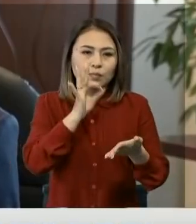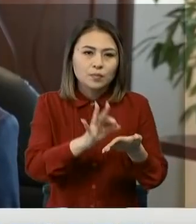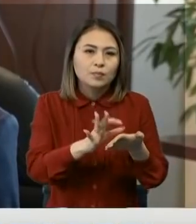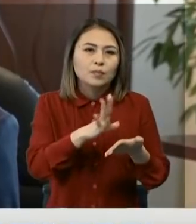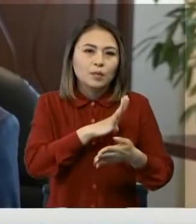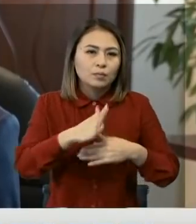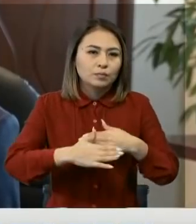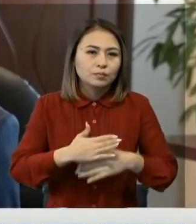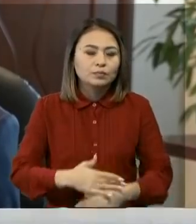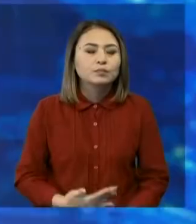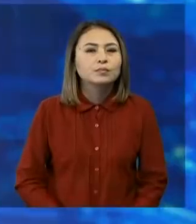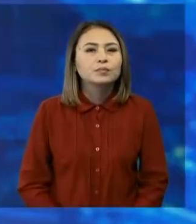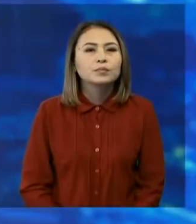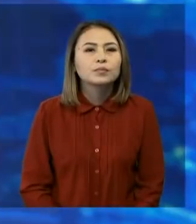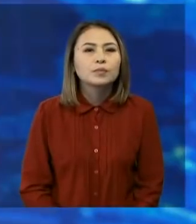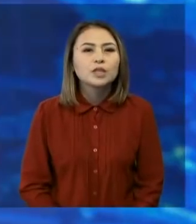тартылды.